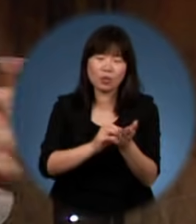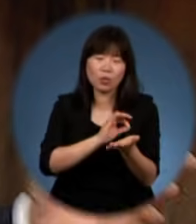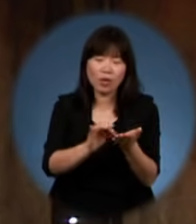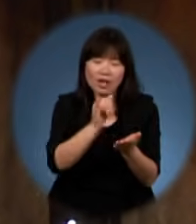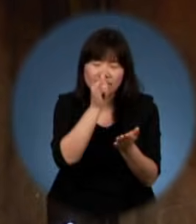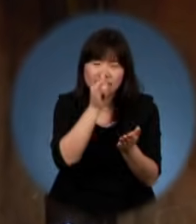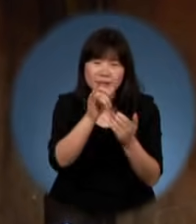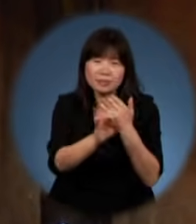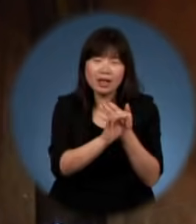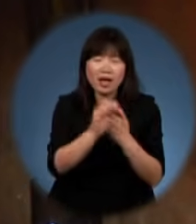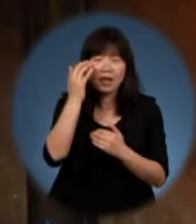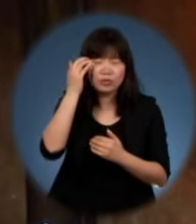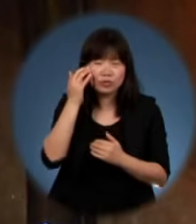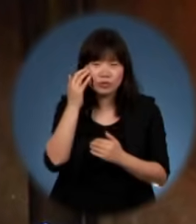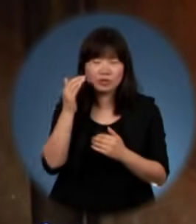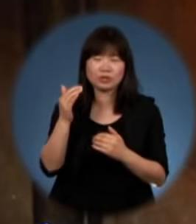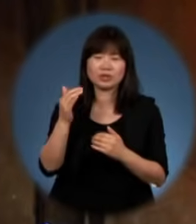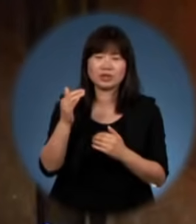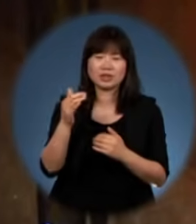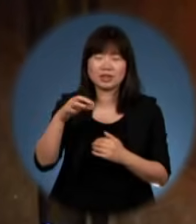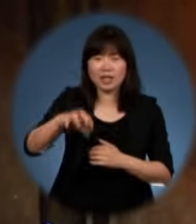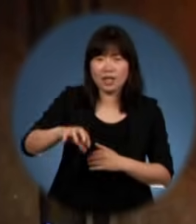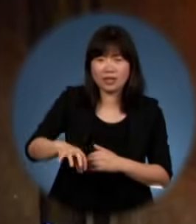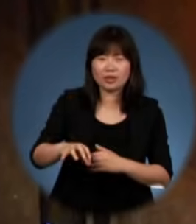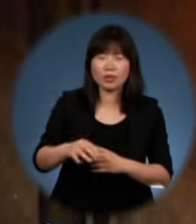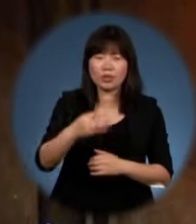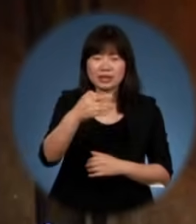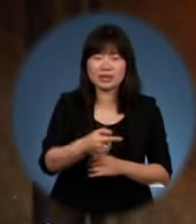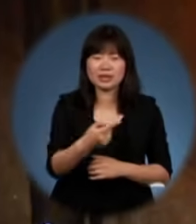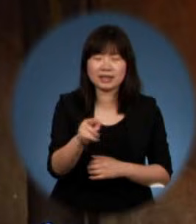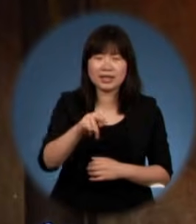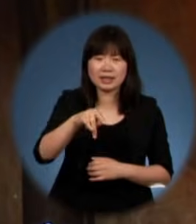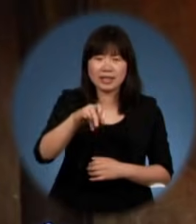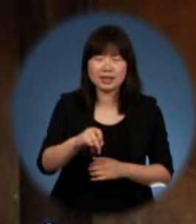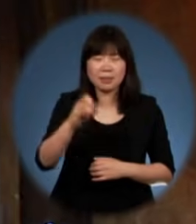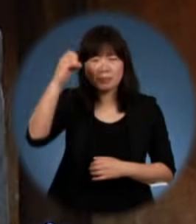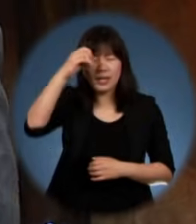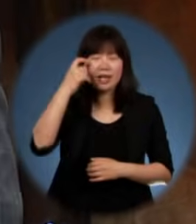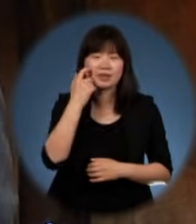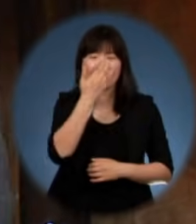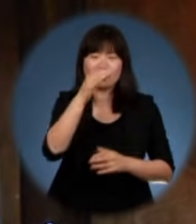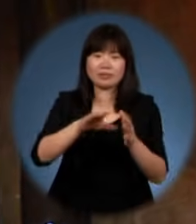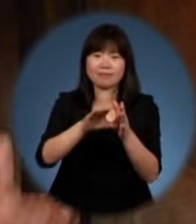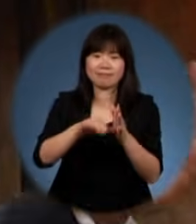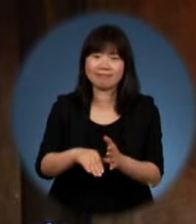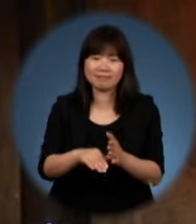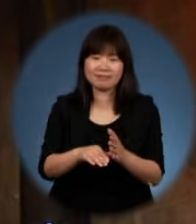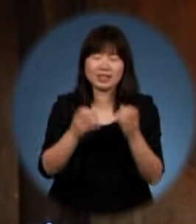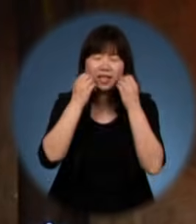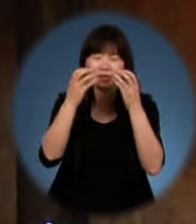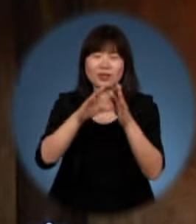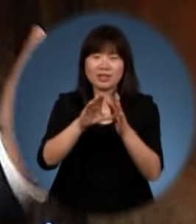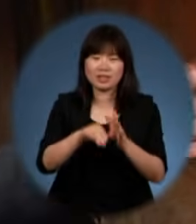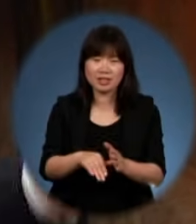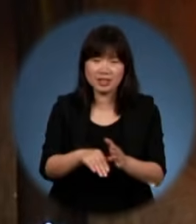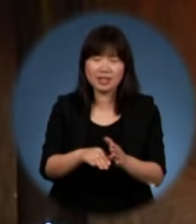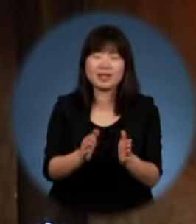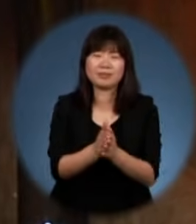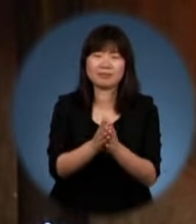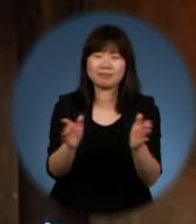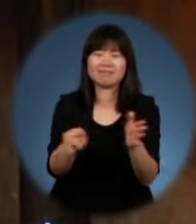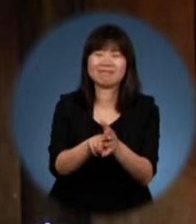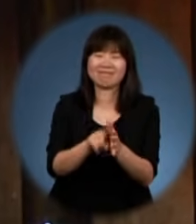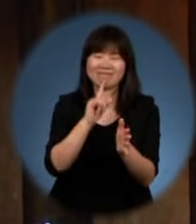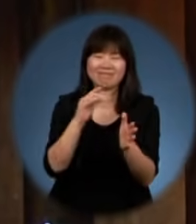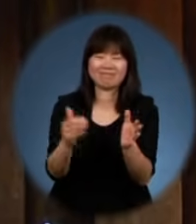우리 대한민국의 도 르네상스가 빛과 아름다움의 시대가 창조의 시대가 시작될